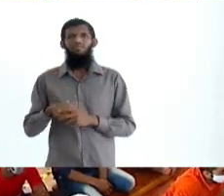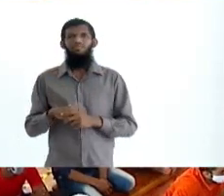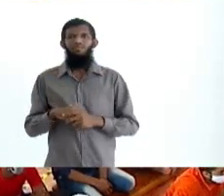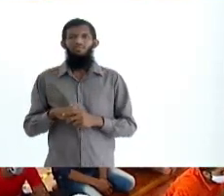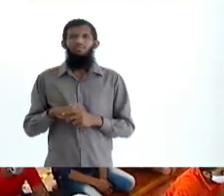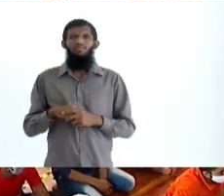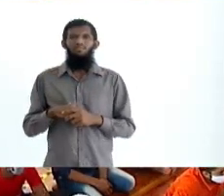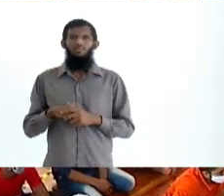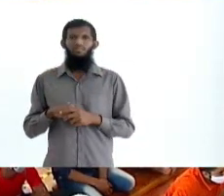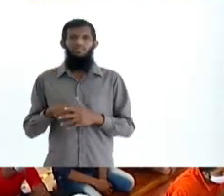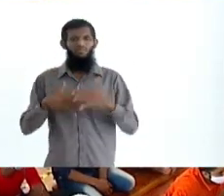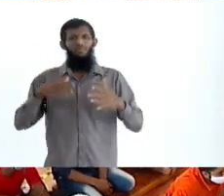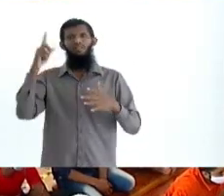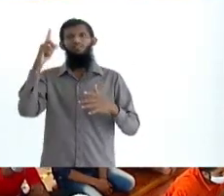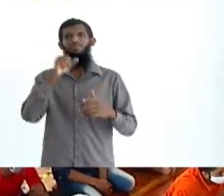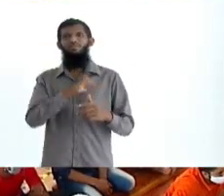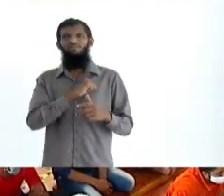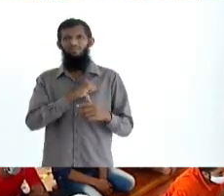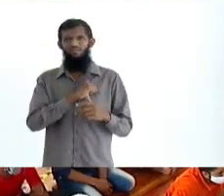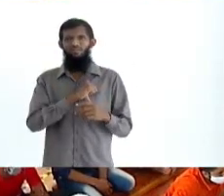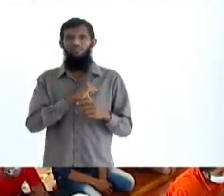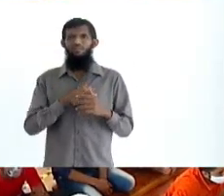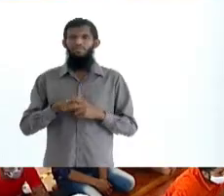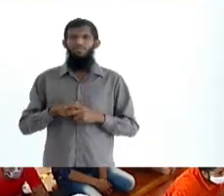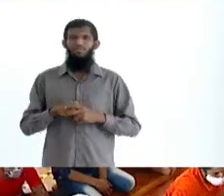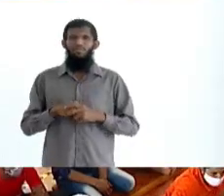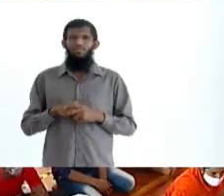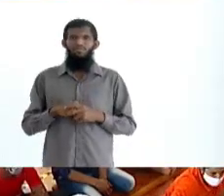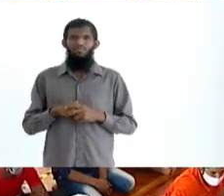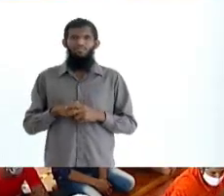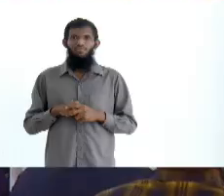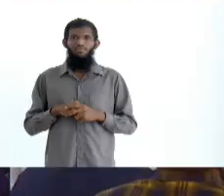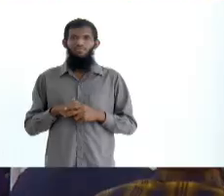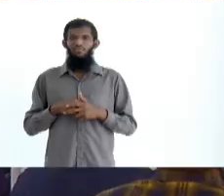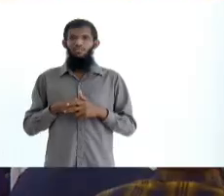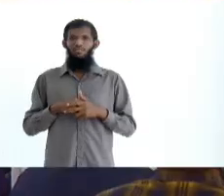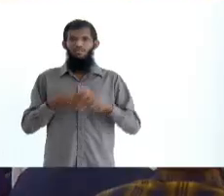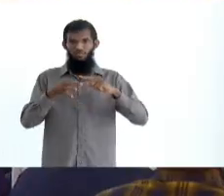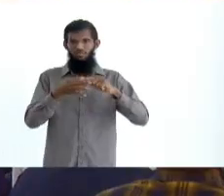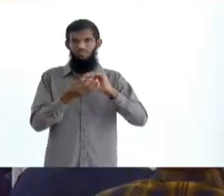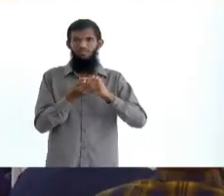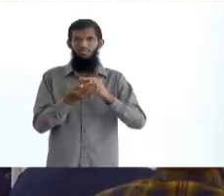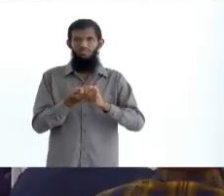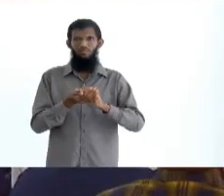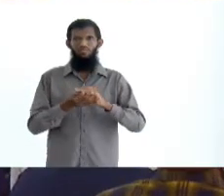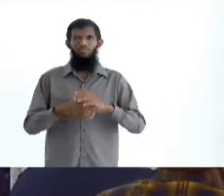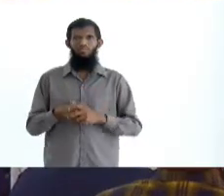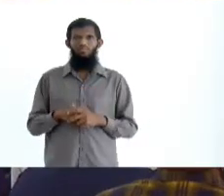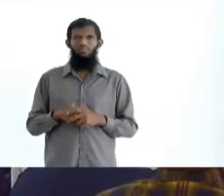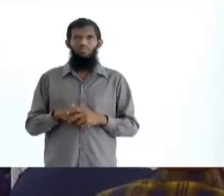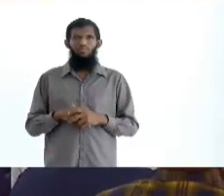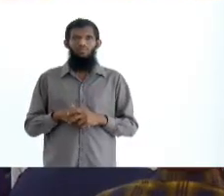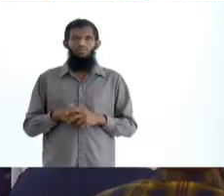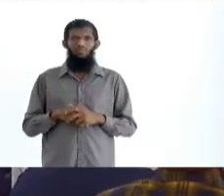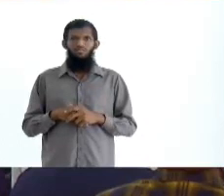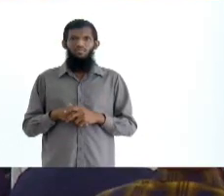تباميهم الله التقوى وري ما ان الله وحي كروا فوا بسل جمانا غاوي ادي